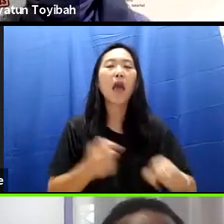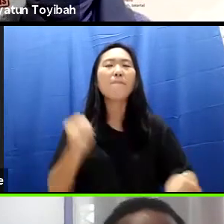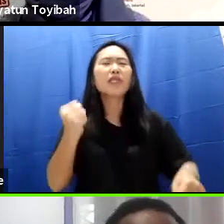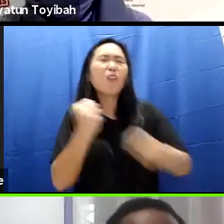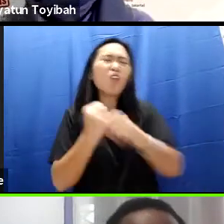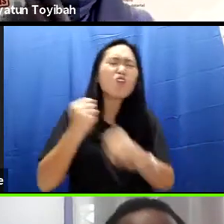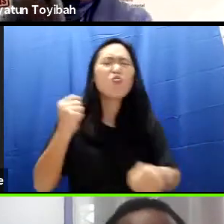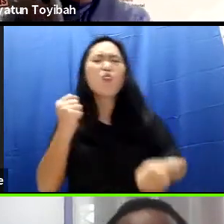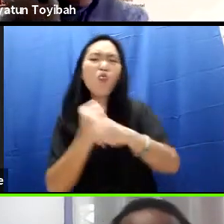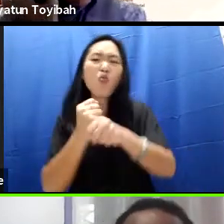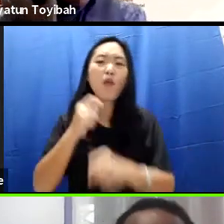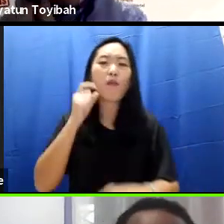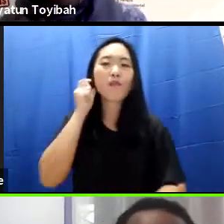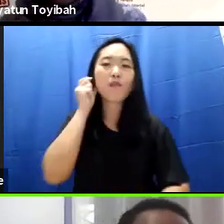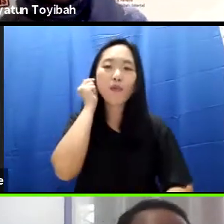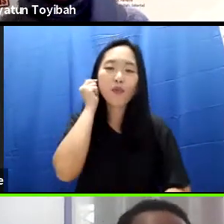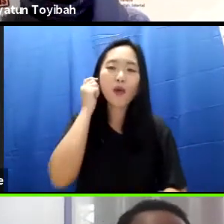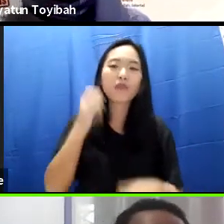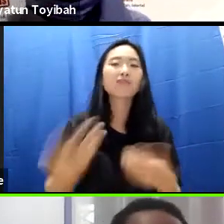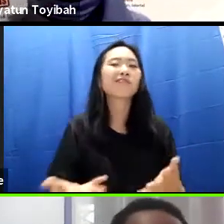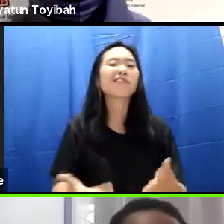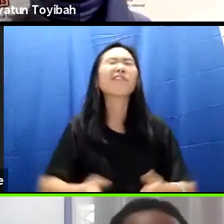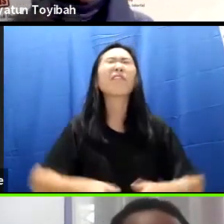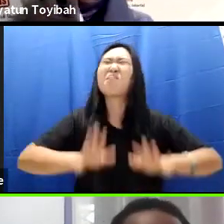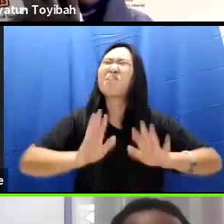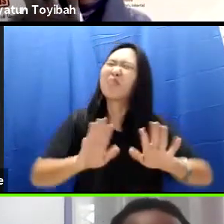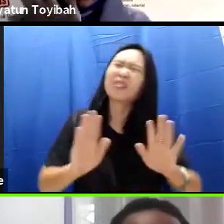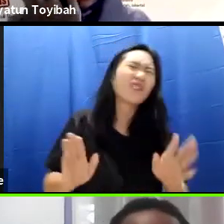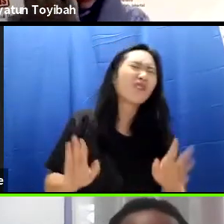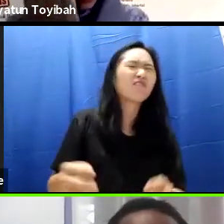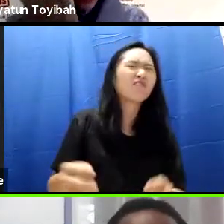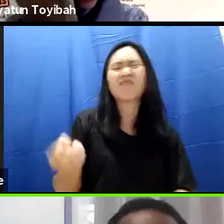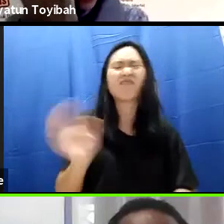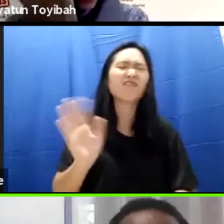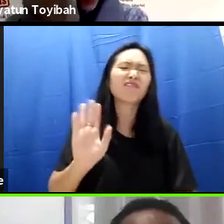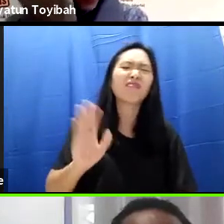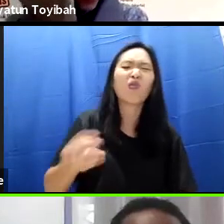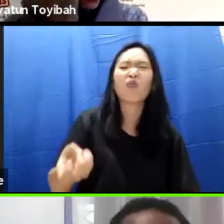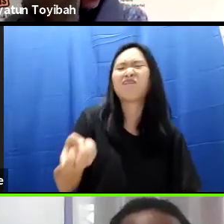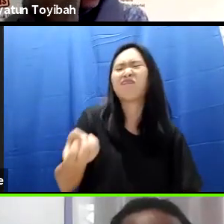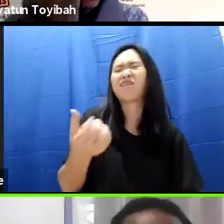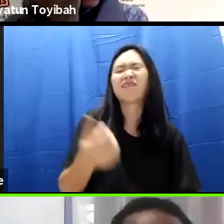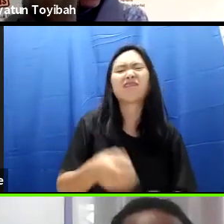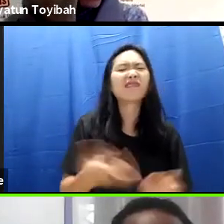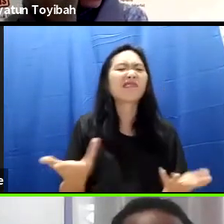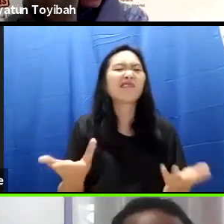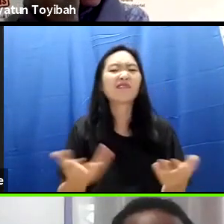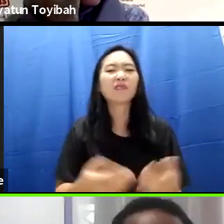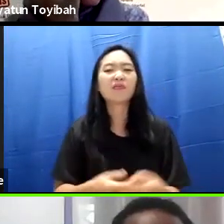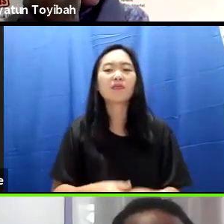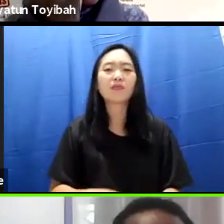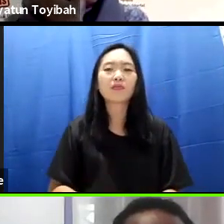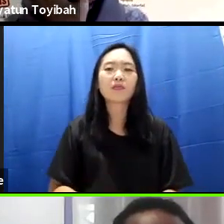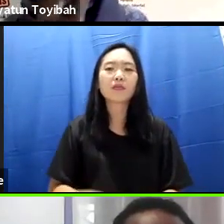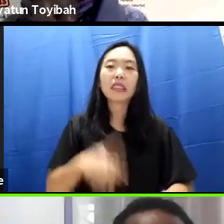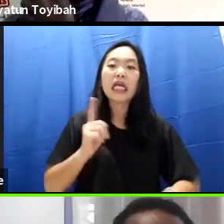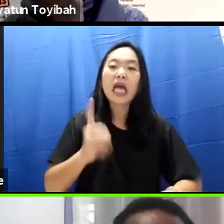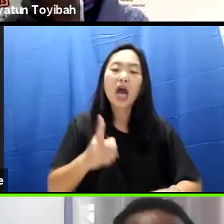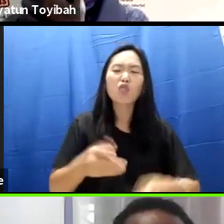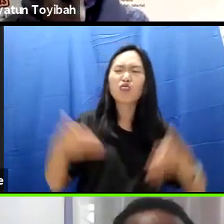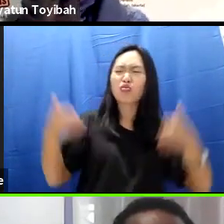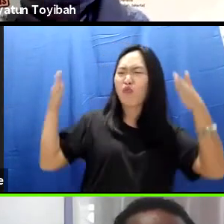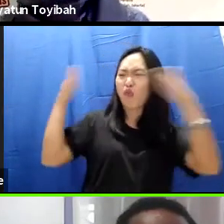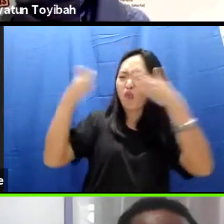sebagai penting dan masih diperlakukan sama. Padahal ada aspek-aspek tertentu yang memang harus diberi